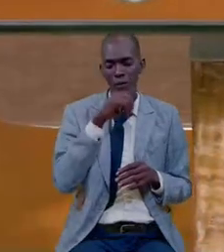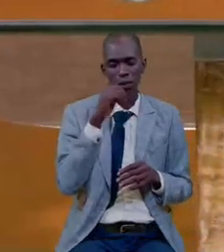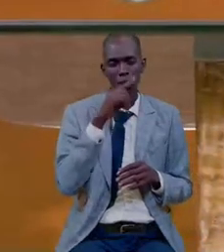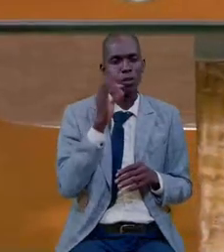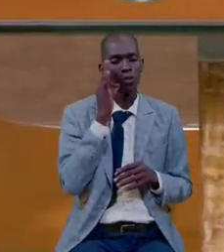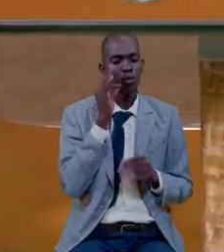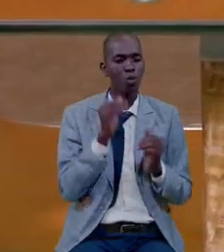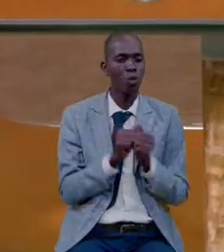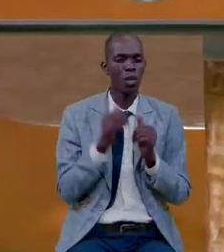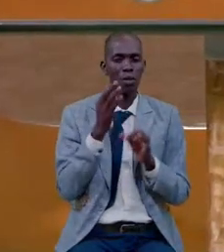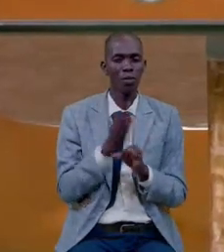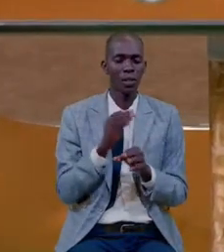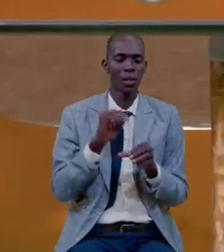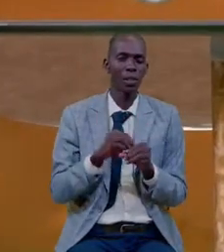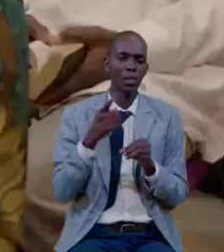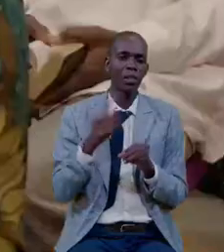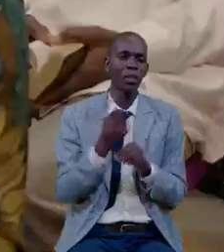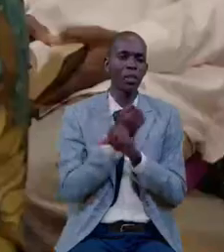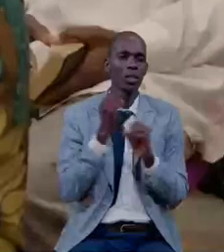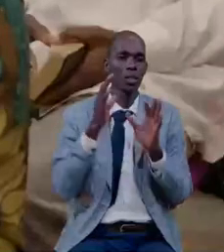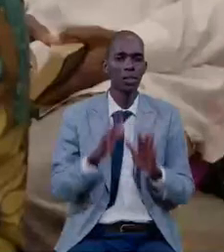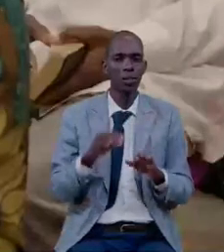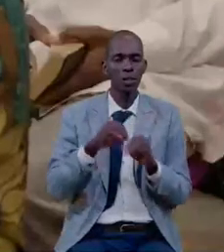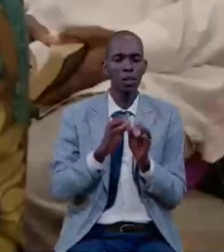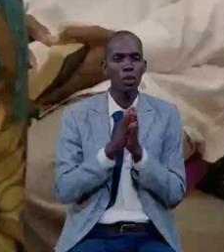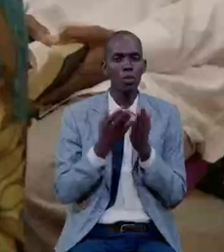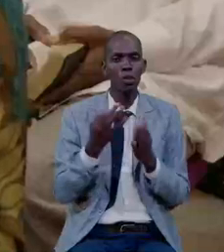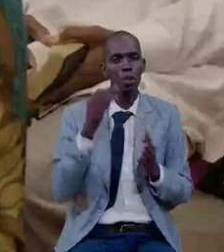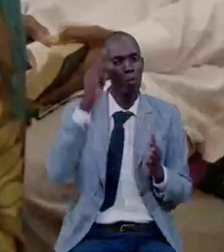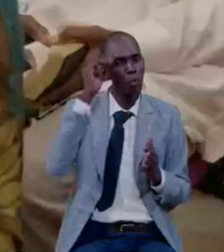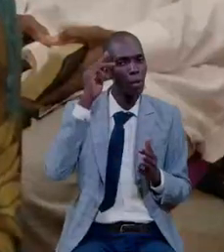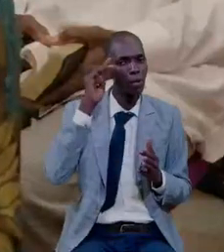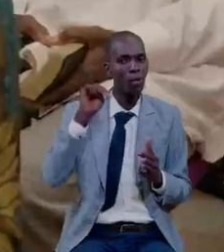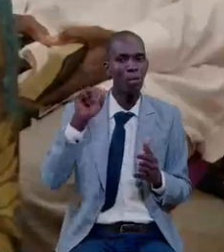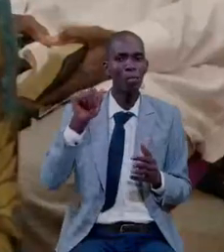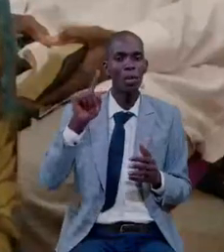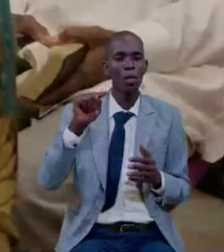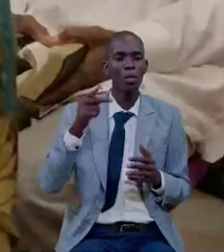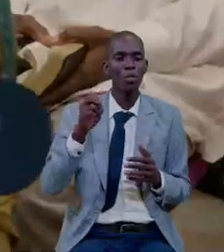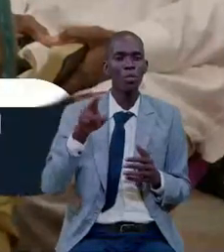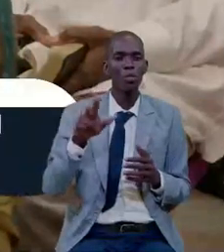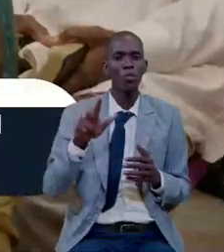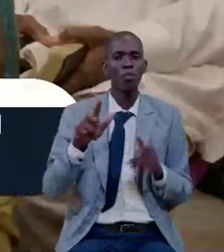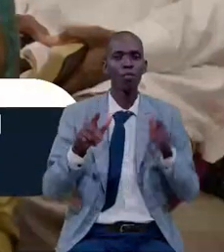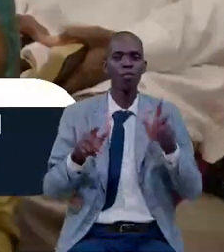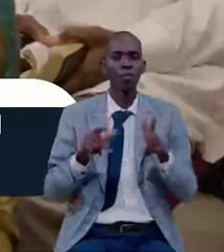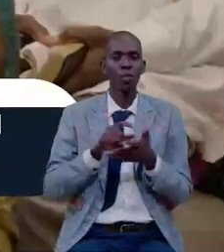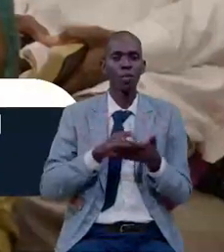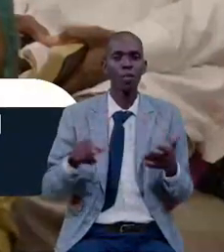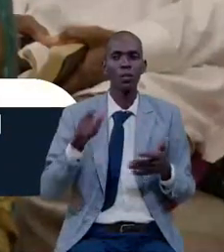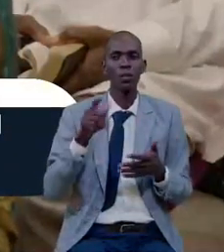Sauveur. Matthieu 23, verset 23. Malheur à vous, scribes